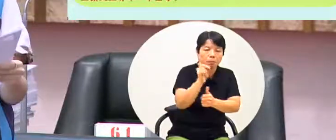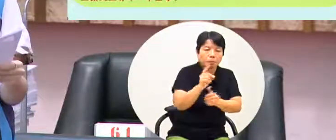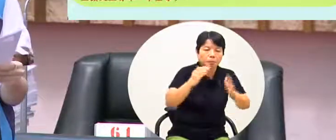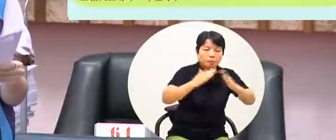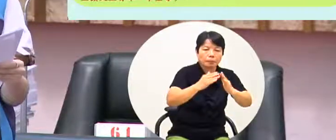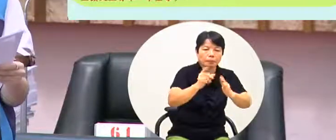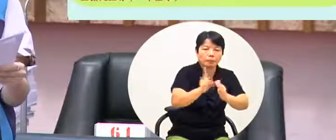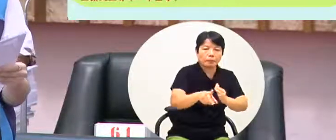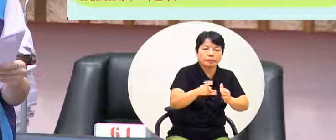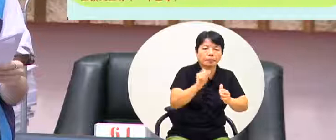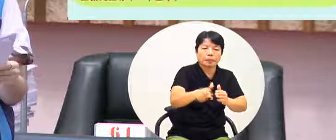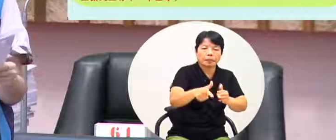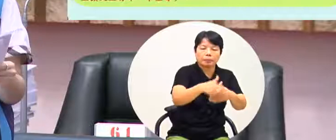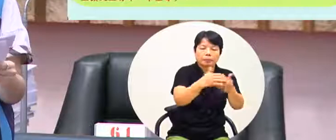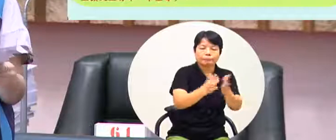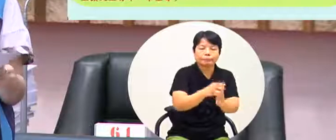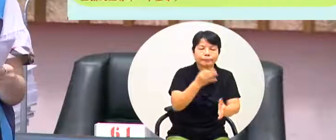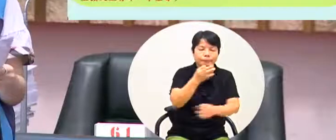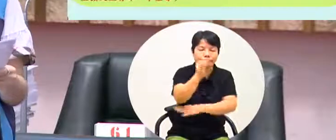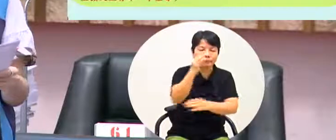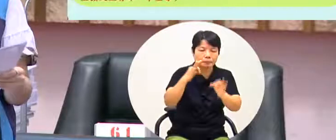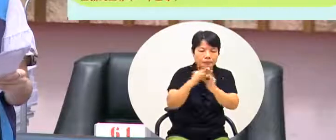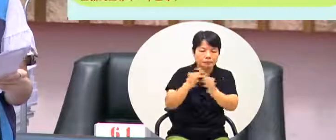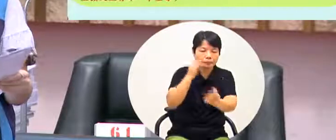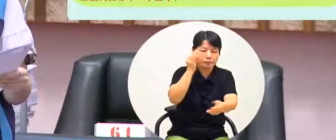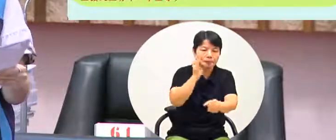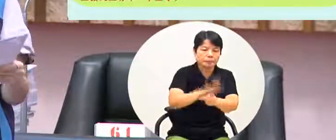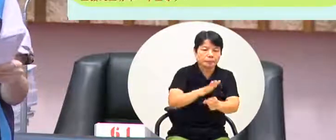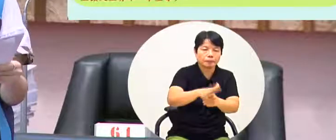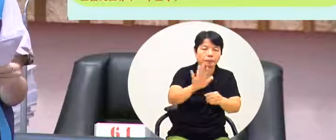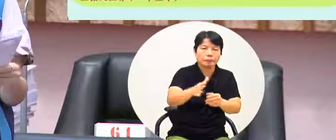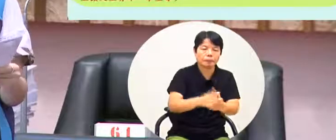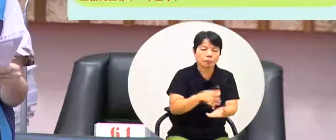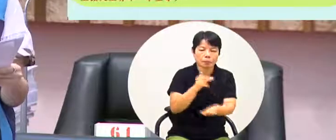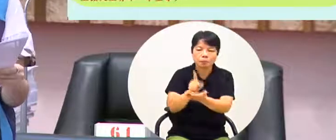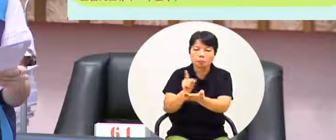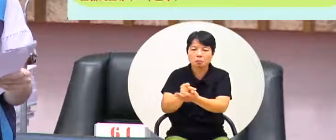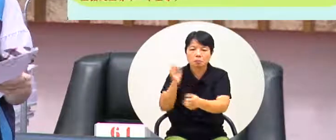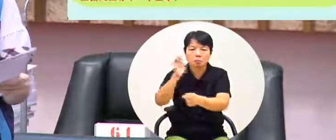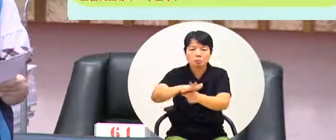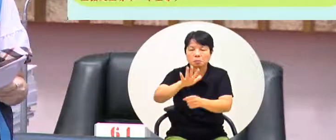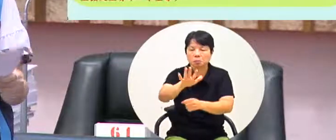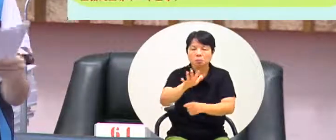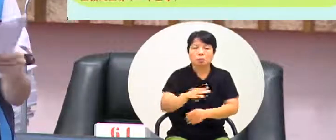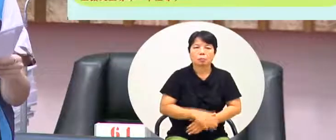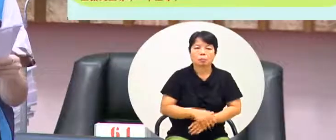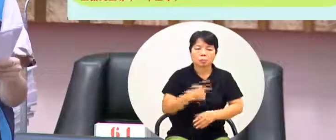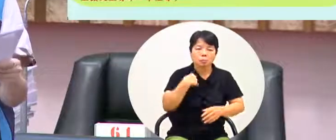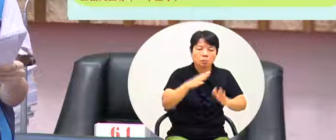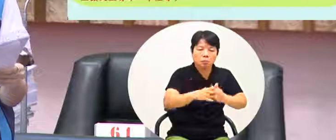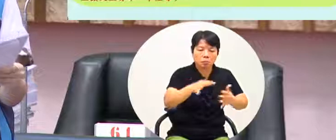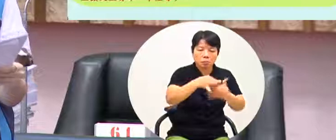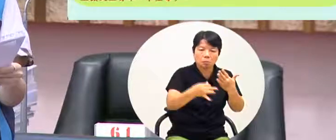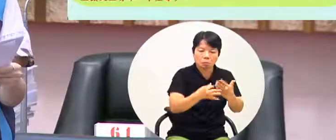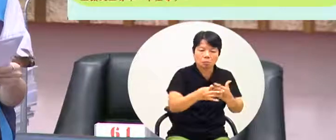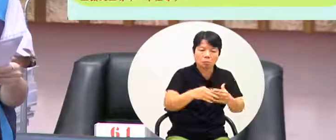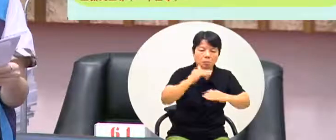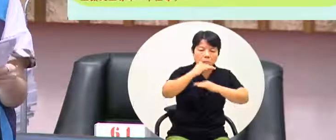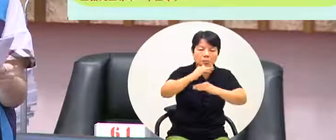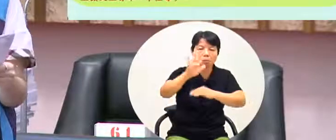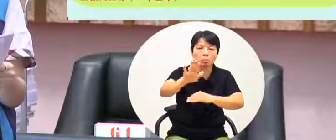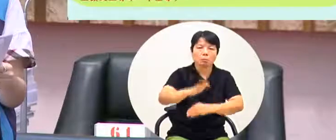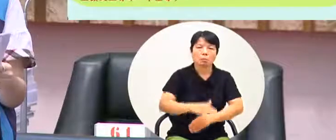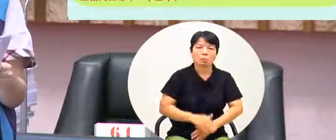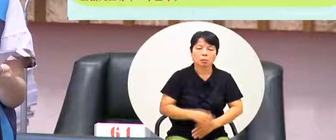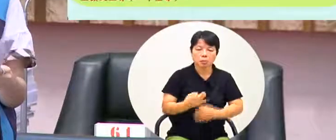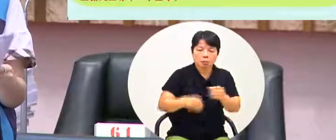年轻人哦，有租屋补助，但是这些资格还有期限哦，都是有限制的，而且也只补助1年而已。